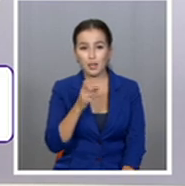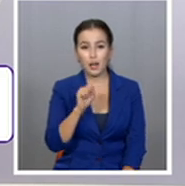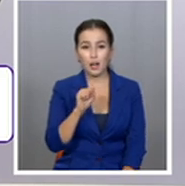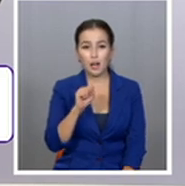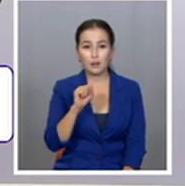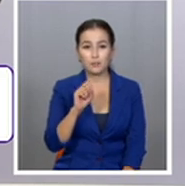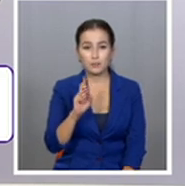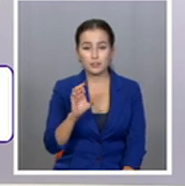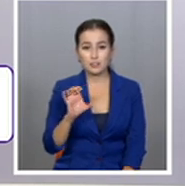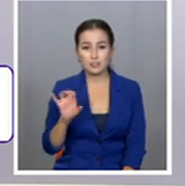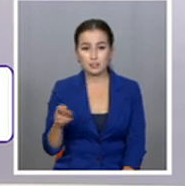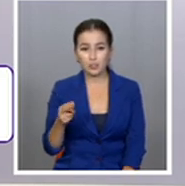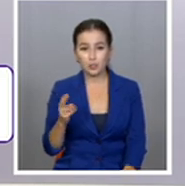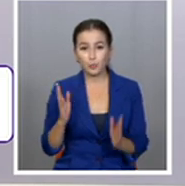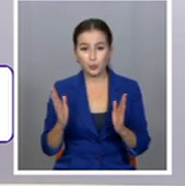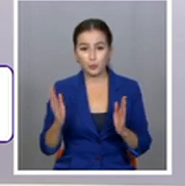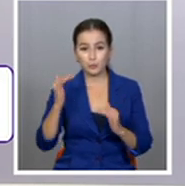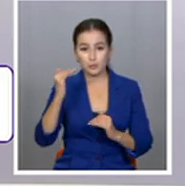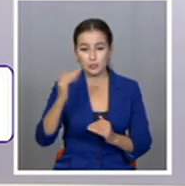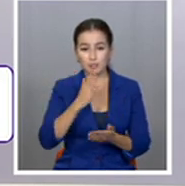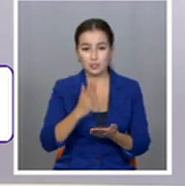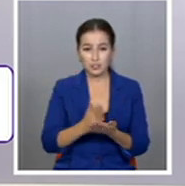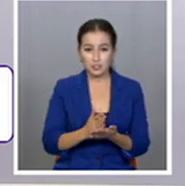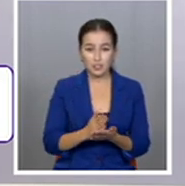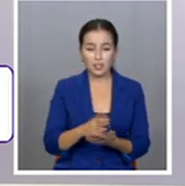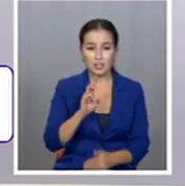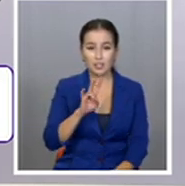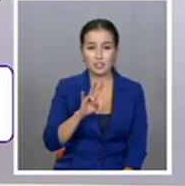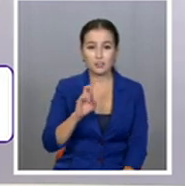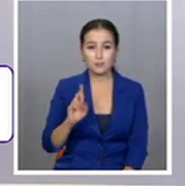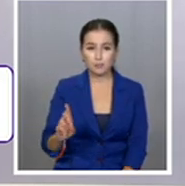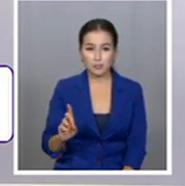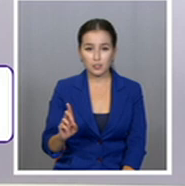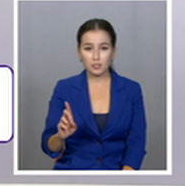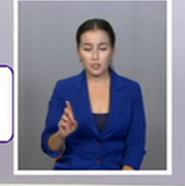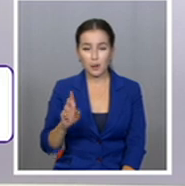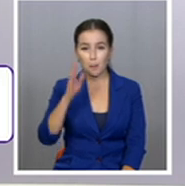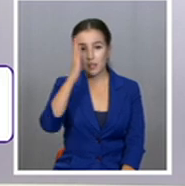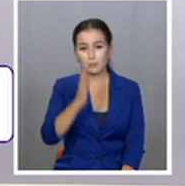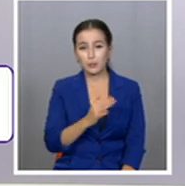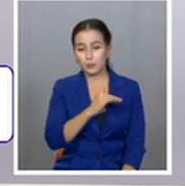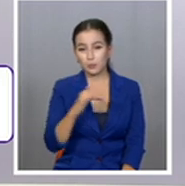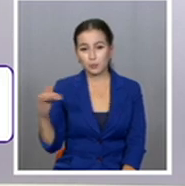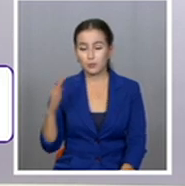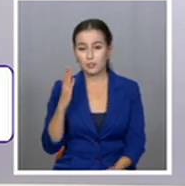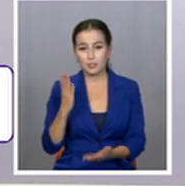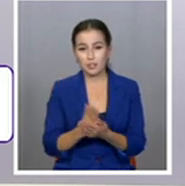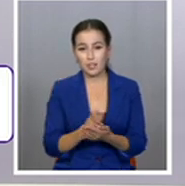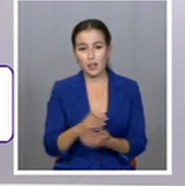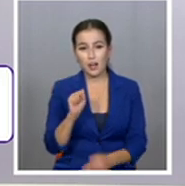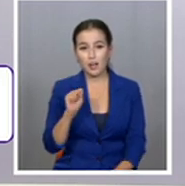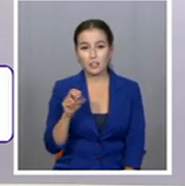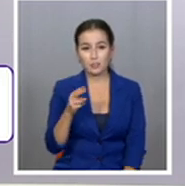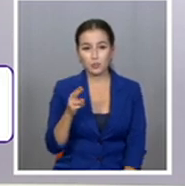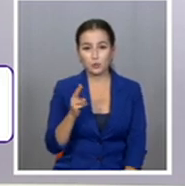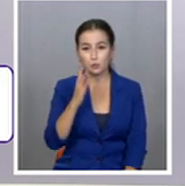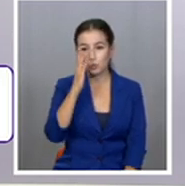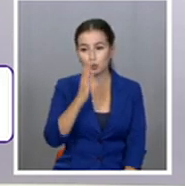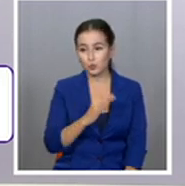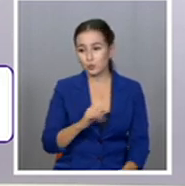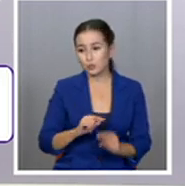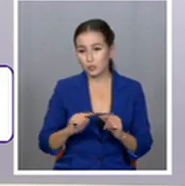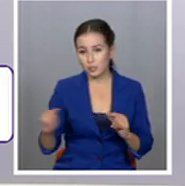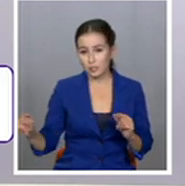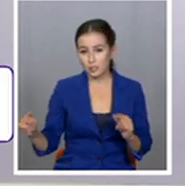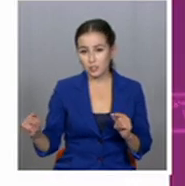тік төртбұрышы берілген, NB перпендикуляры жүргізілген. AD-ның ұзындығы 7-ге тең, яғни NA-ның